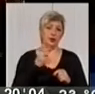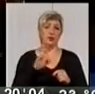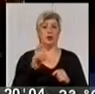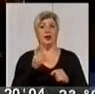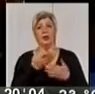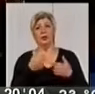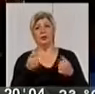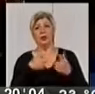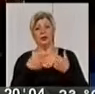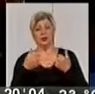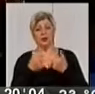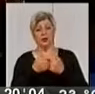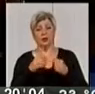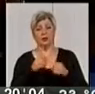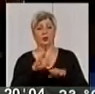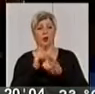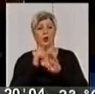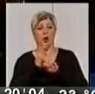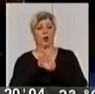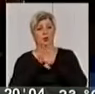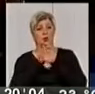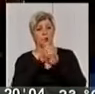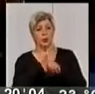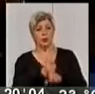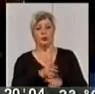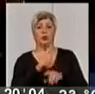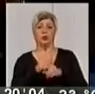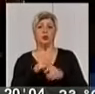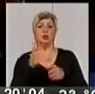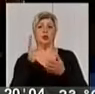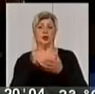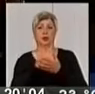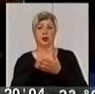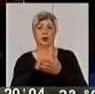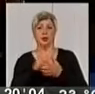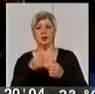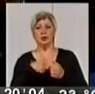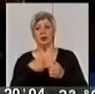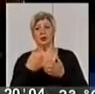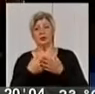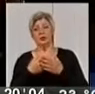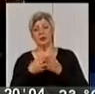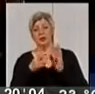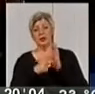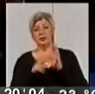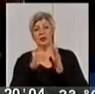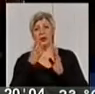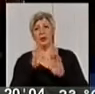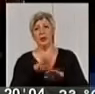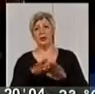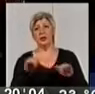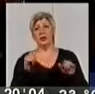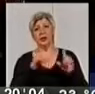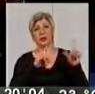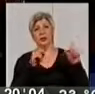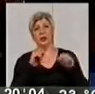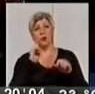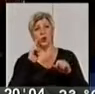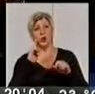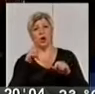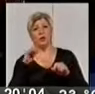є супроводжуючі дітей, ми туди організовано веземо. Це практично в одну партію, у нас 75 дітей виїжджає в молоду гвардію,